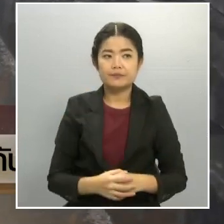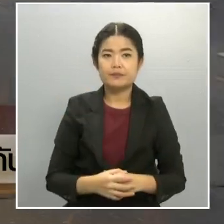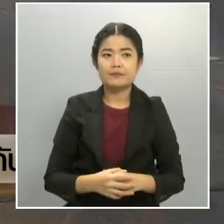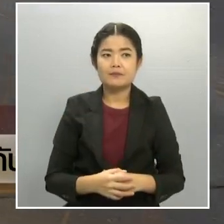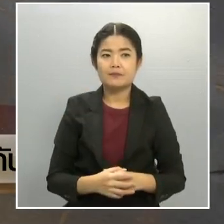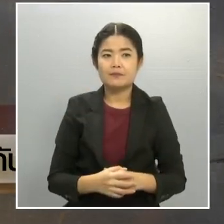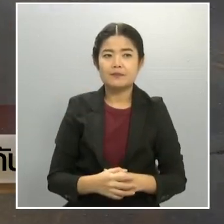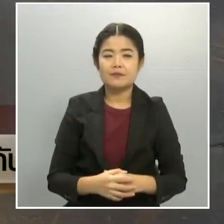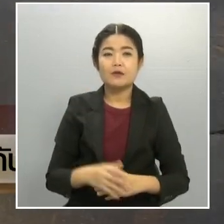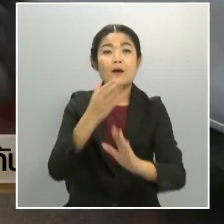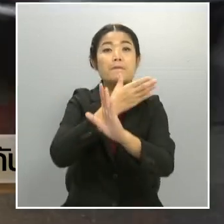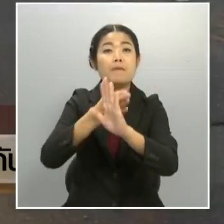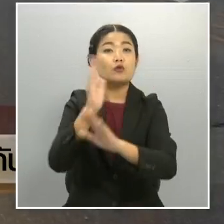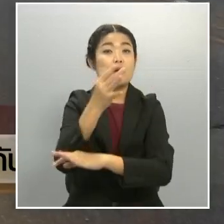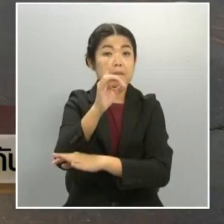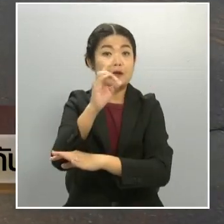00